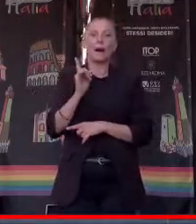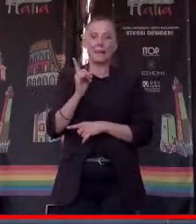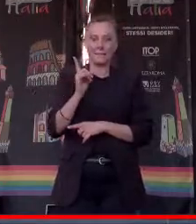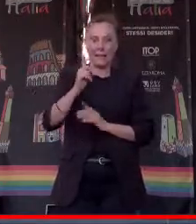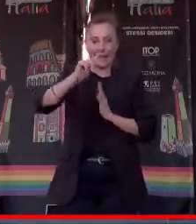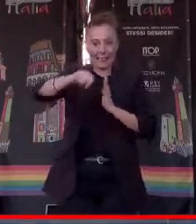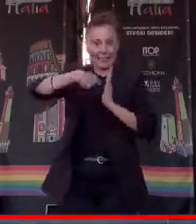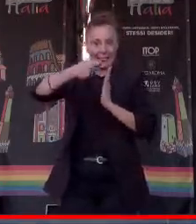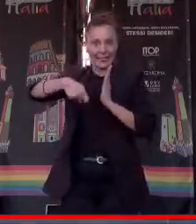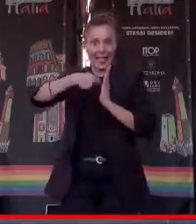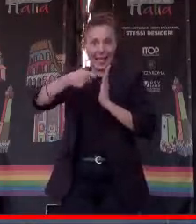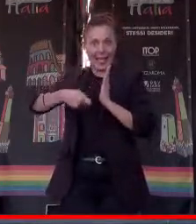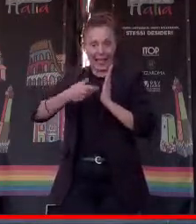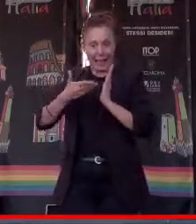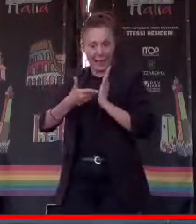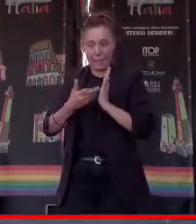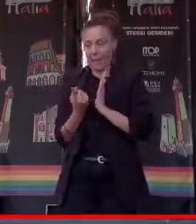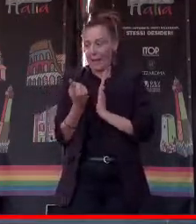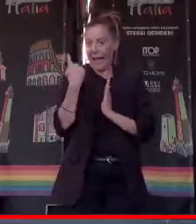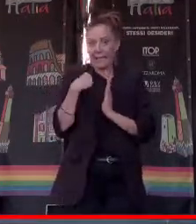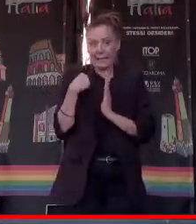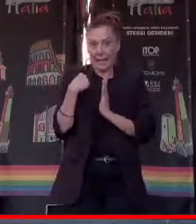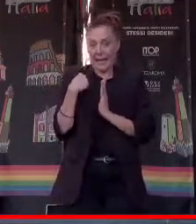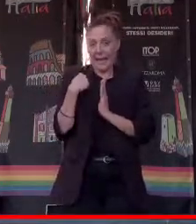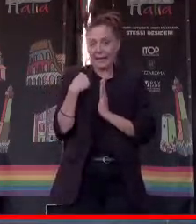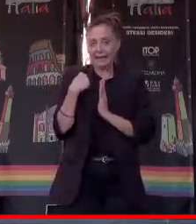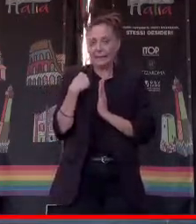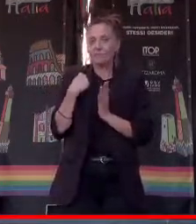della delibera di ieri. E